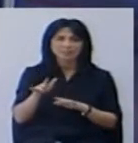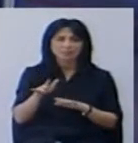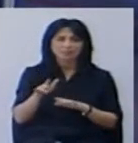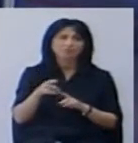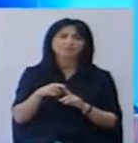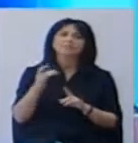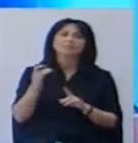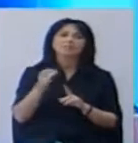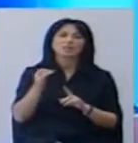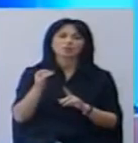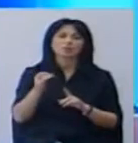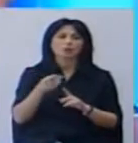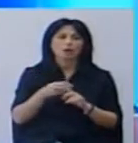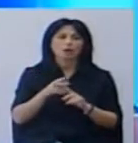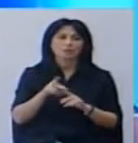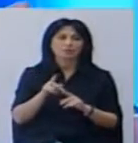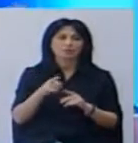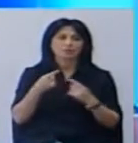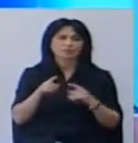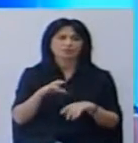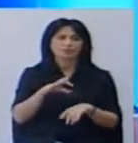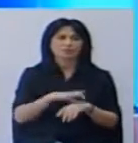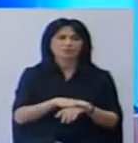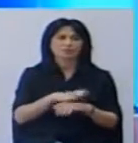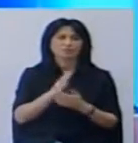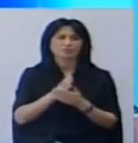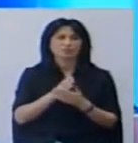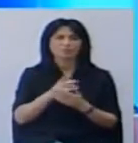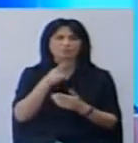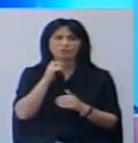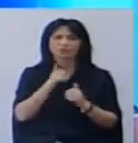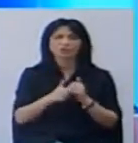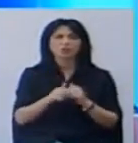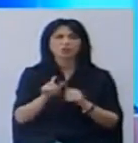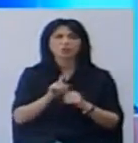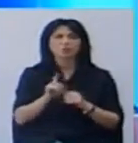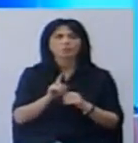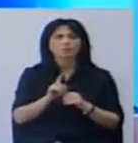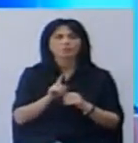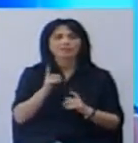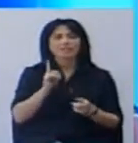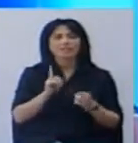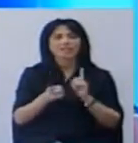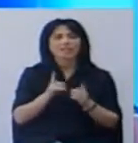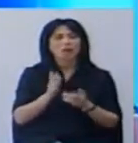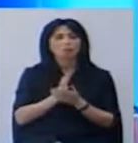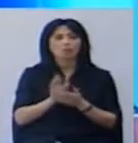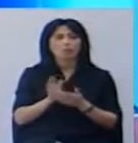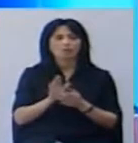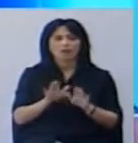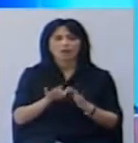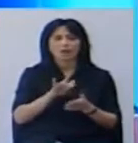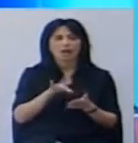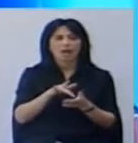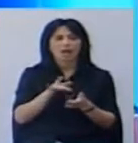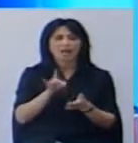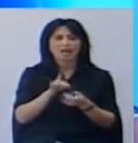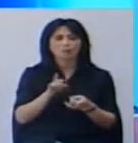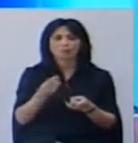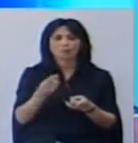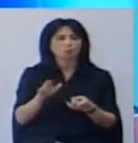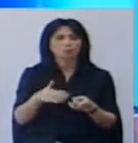ეს საინტერესო მომენტია, იმიტომ რომ ამაზე კონტრარგუმენტი ის არსებობს, ხშირად მოგვისმენია, რომ რეალურად არ არის ამ ქალაქებში,